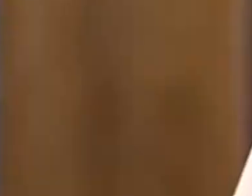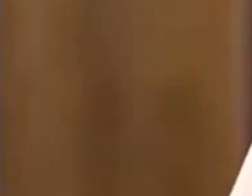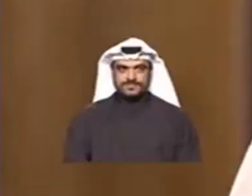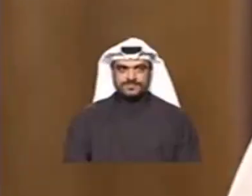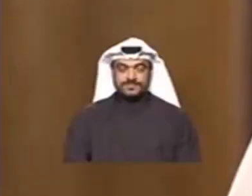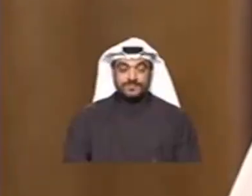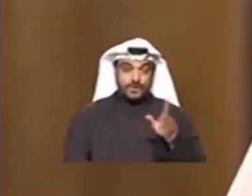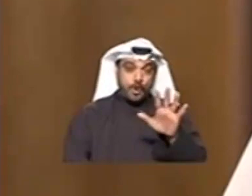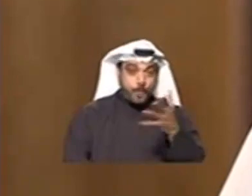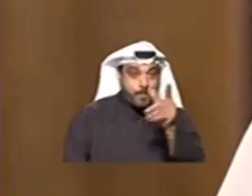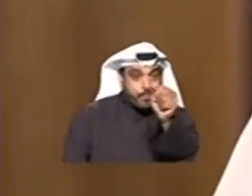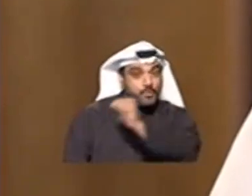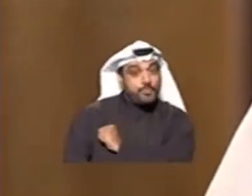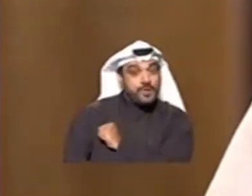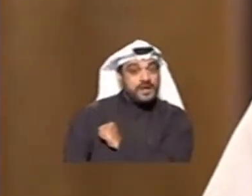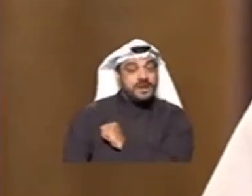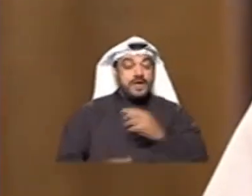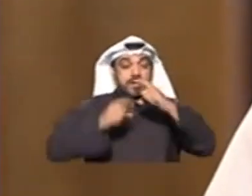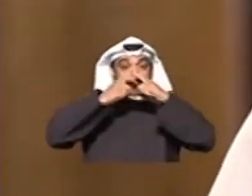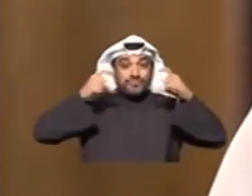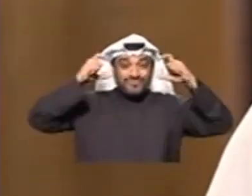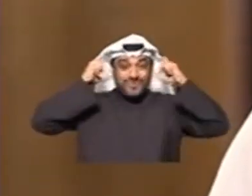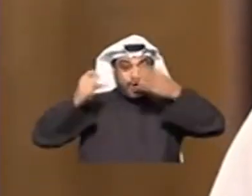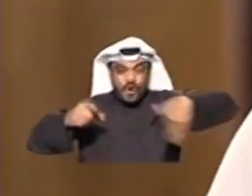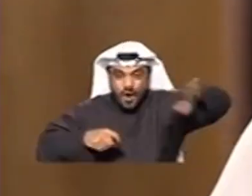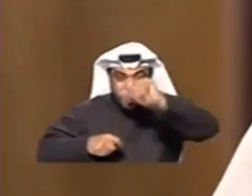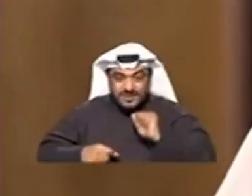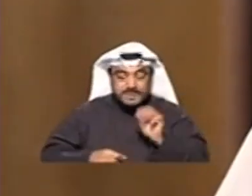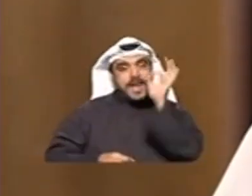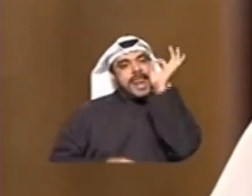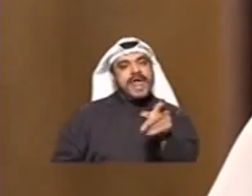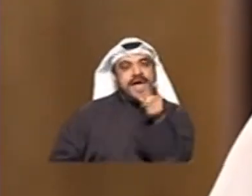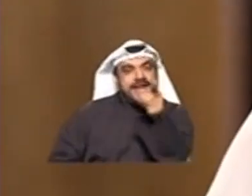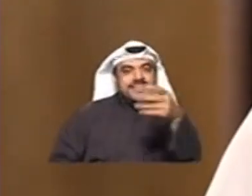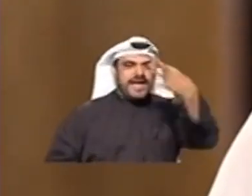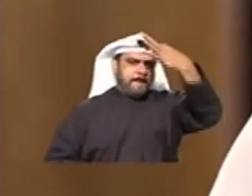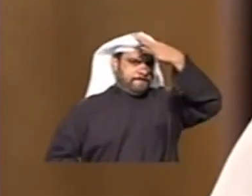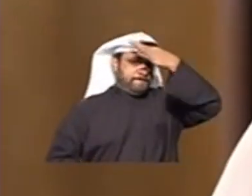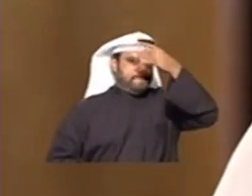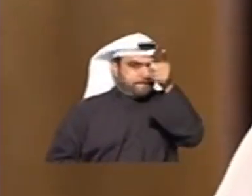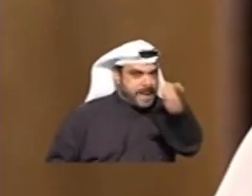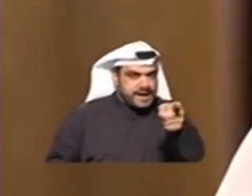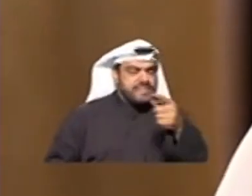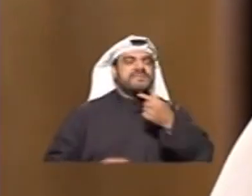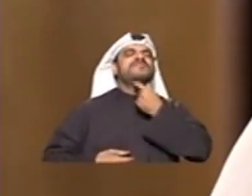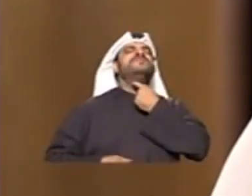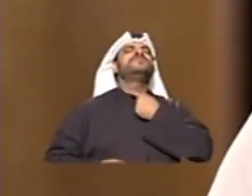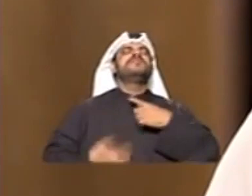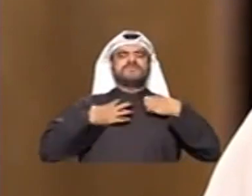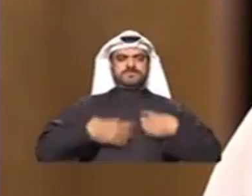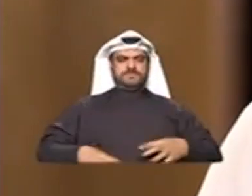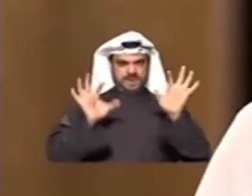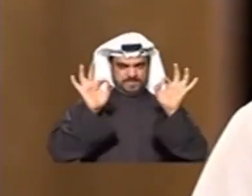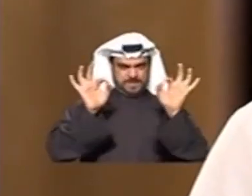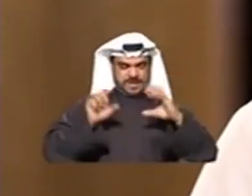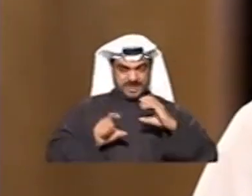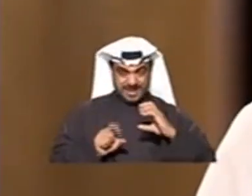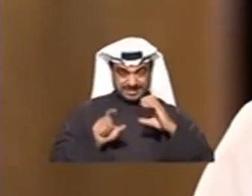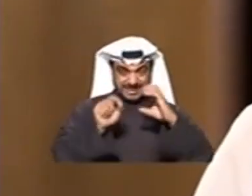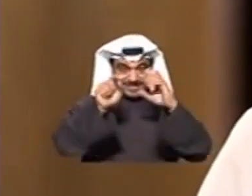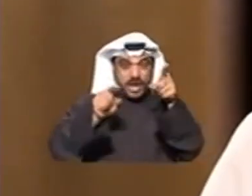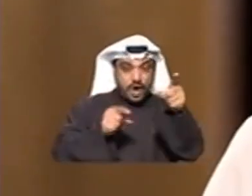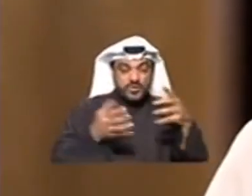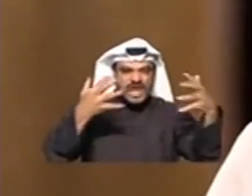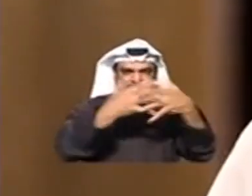مو الكل لازم يستخدم ماسك، فقط إذا كان عندك أعراض جهاز تنفسي أو اشتباه كورونا، أو إذا كنت تخالط الناس